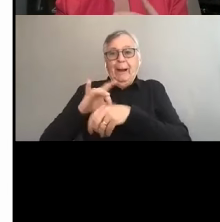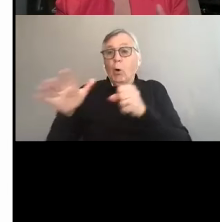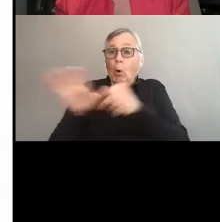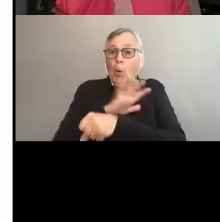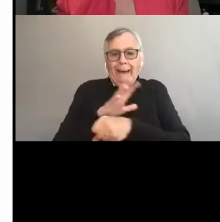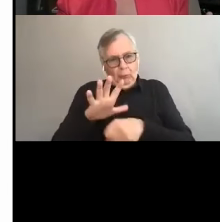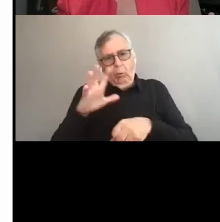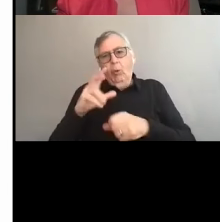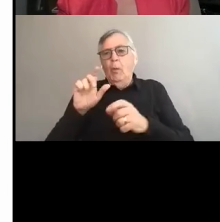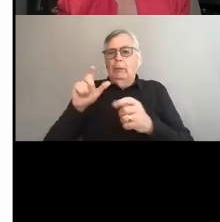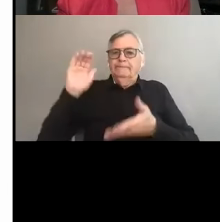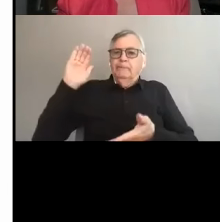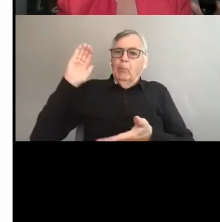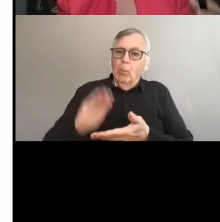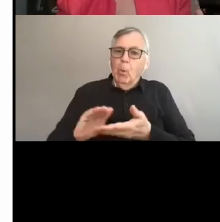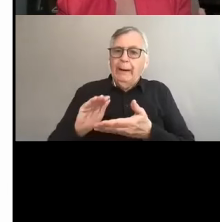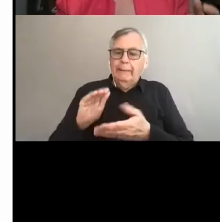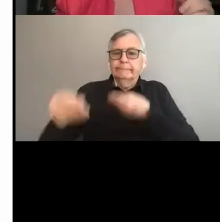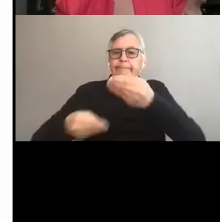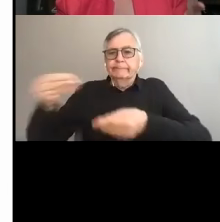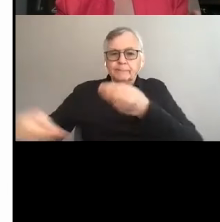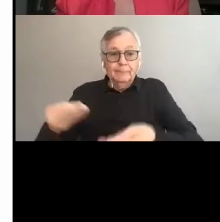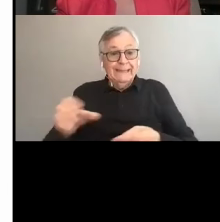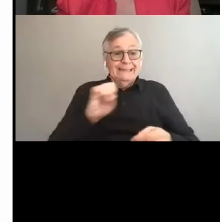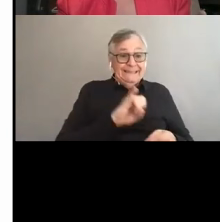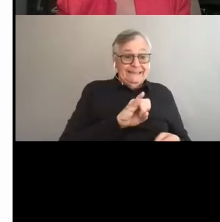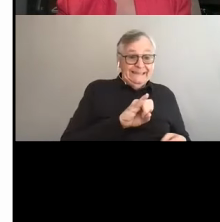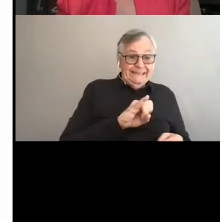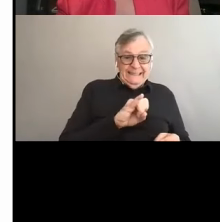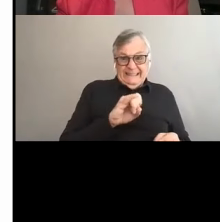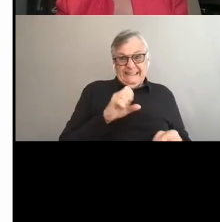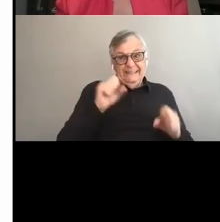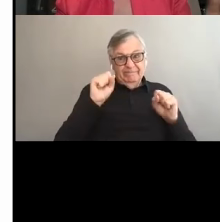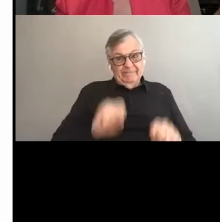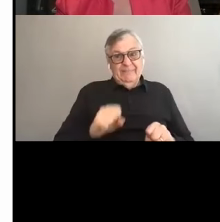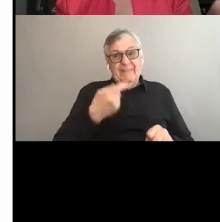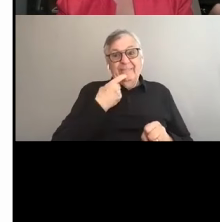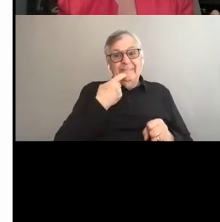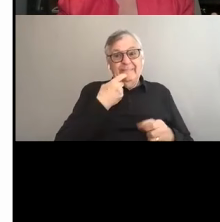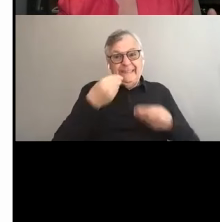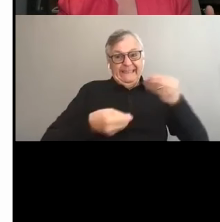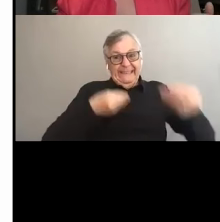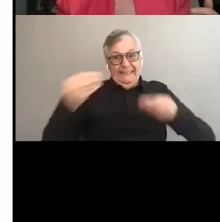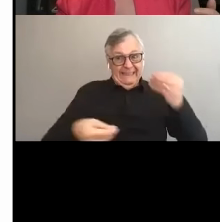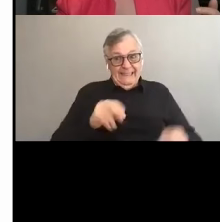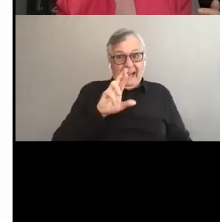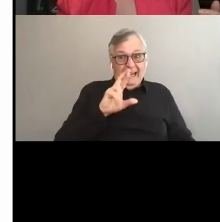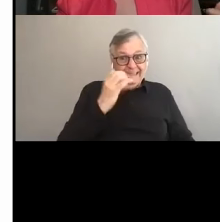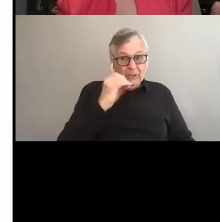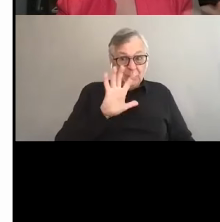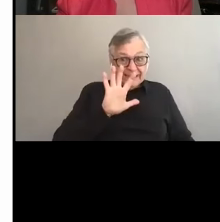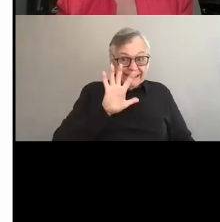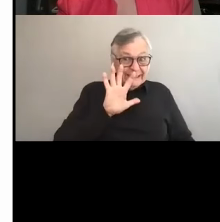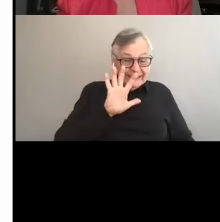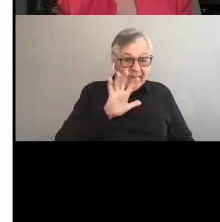complètement, mais on va contrôler pas mal bien. Par contre, si on a un virus qui est plus contagieux, R0 à 5, et puis qu'on a